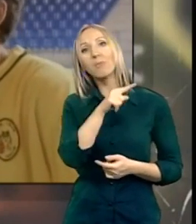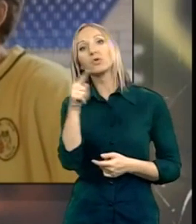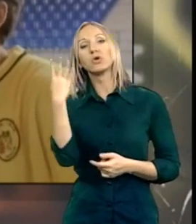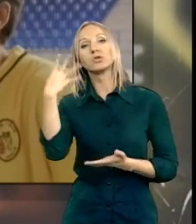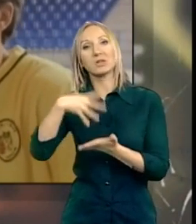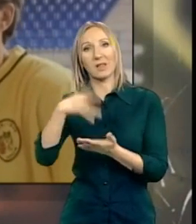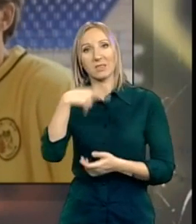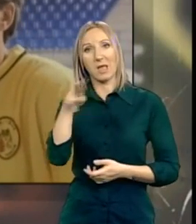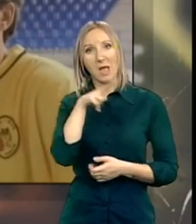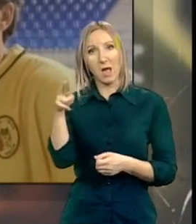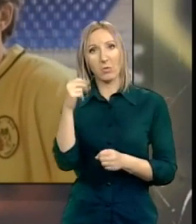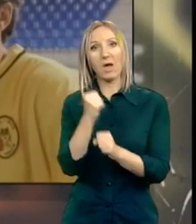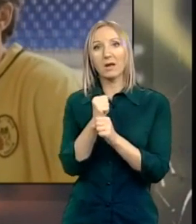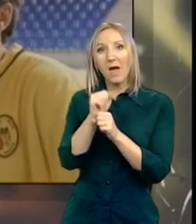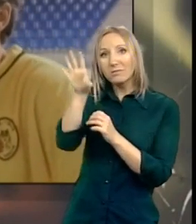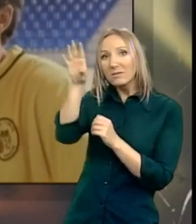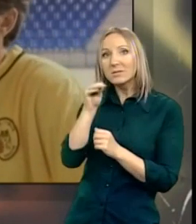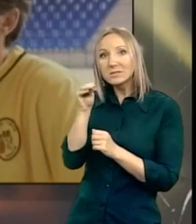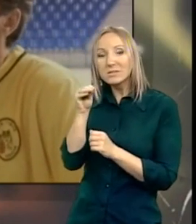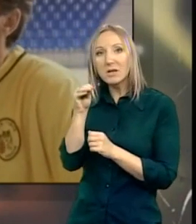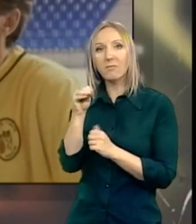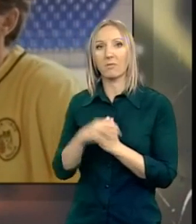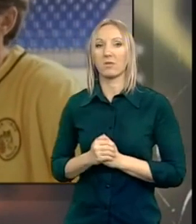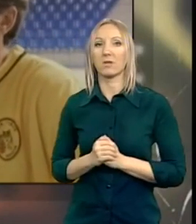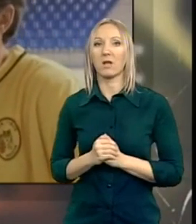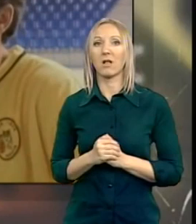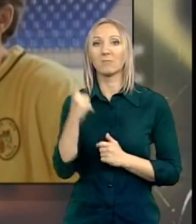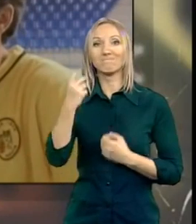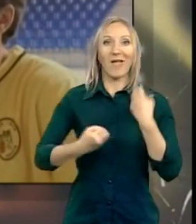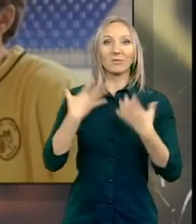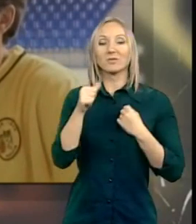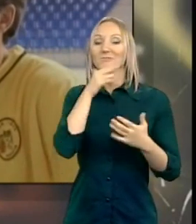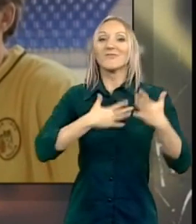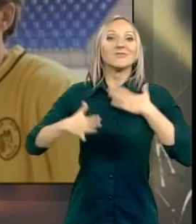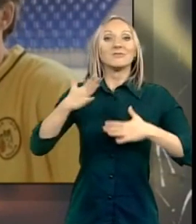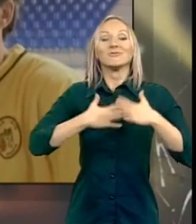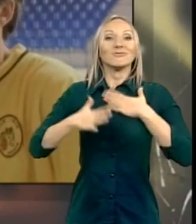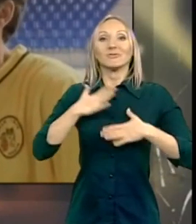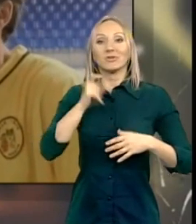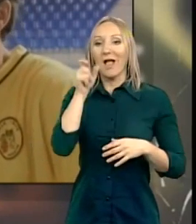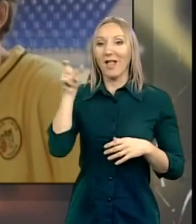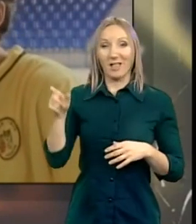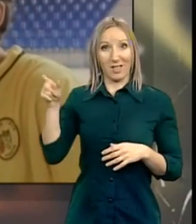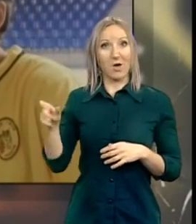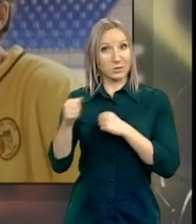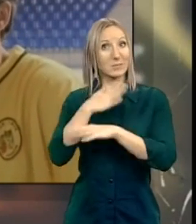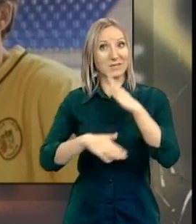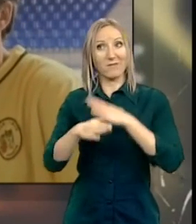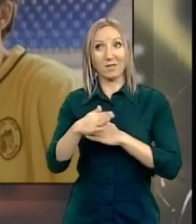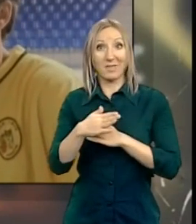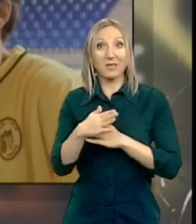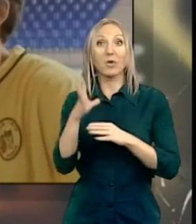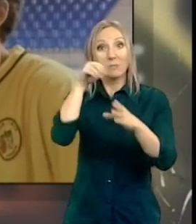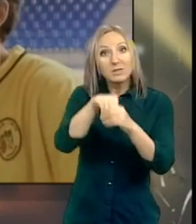Rade se u tom modelu, ali entuzijazam i željen para sport, odnosno s osobe s invaliditetom bavim